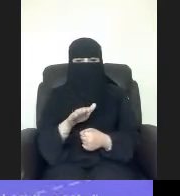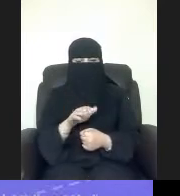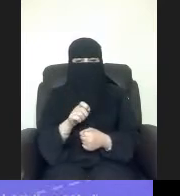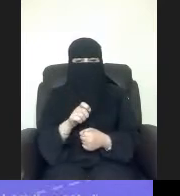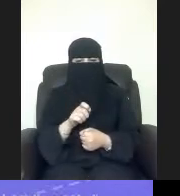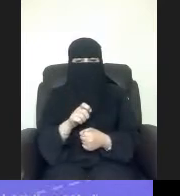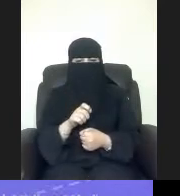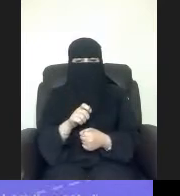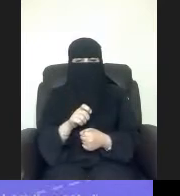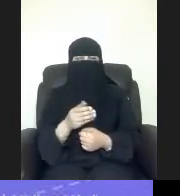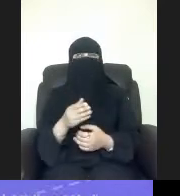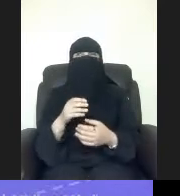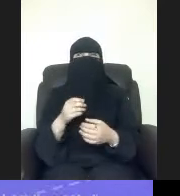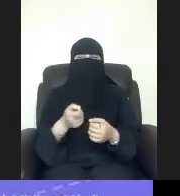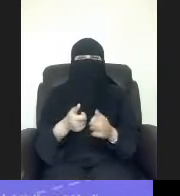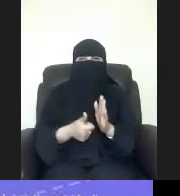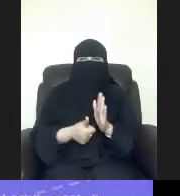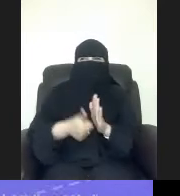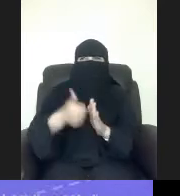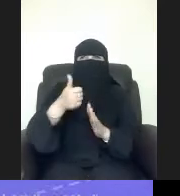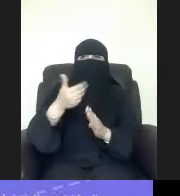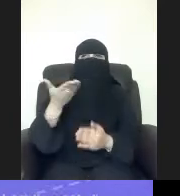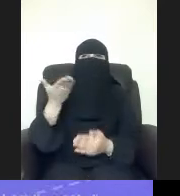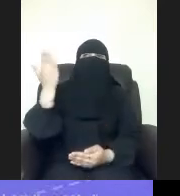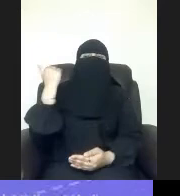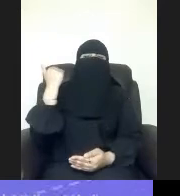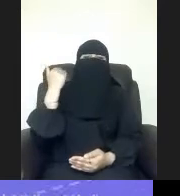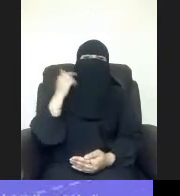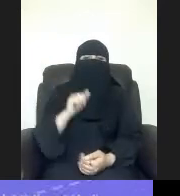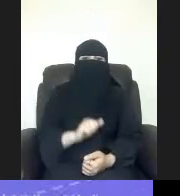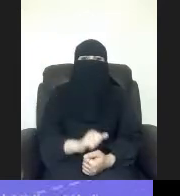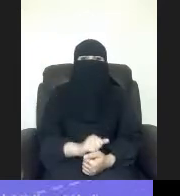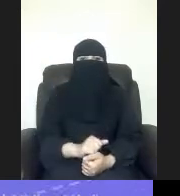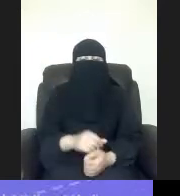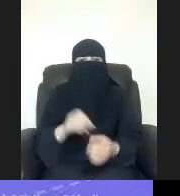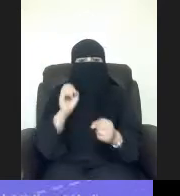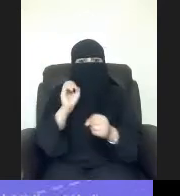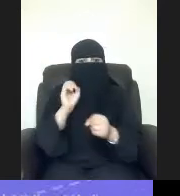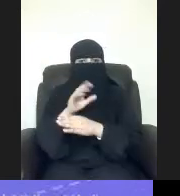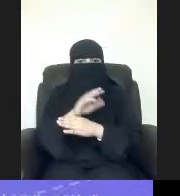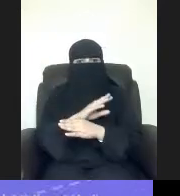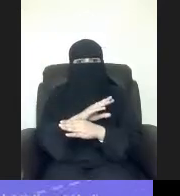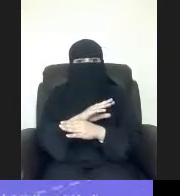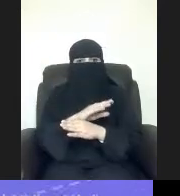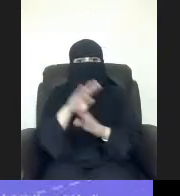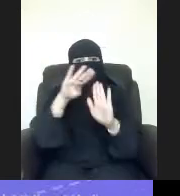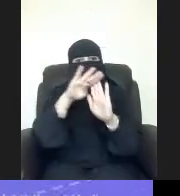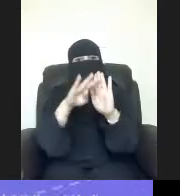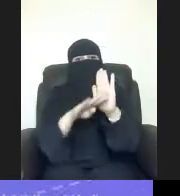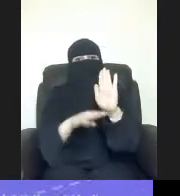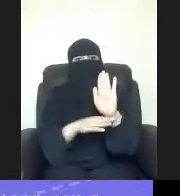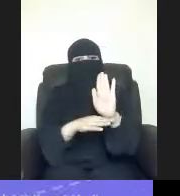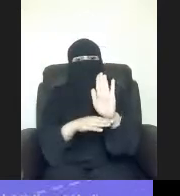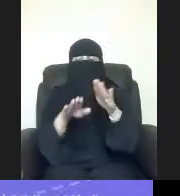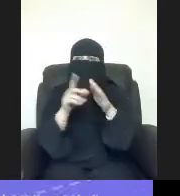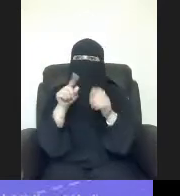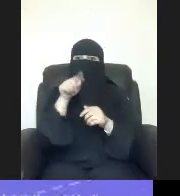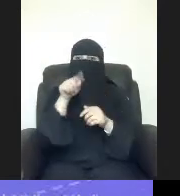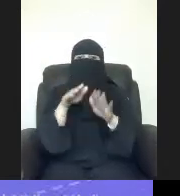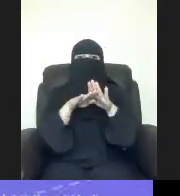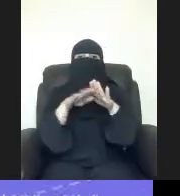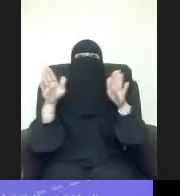سابق، من السابق قبل أسلفت في أحد الشرائح. هناك برامج ومنصات ممكن أن تدمج